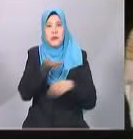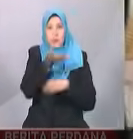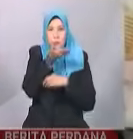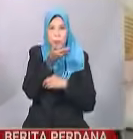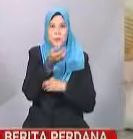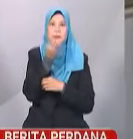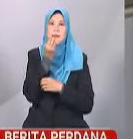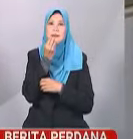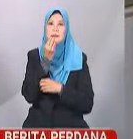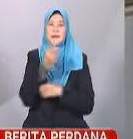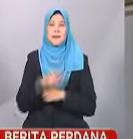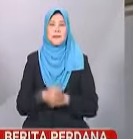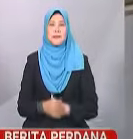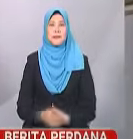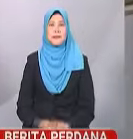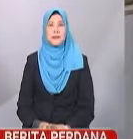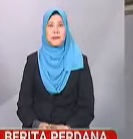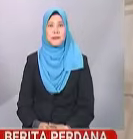pembaziran makanan.